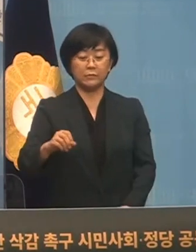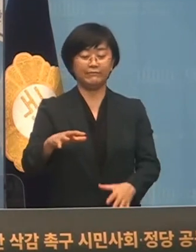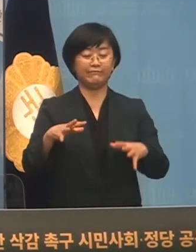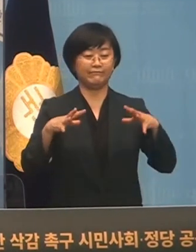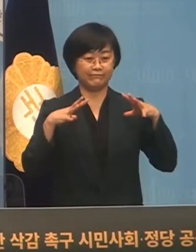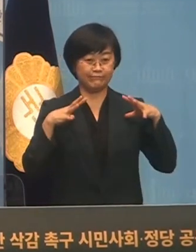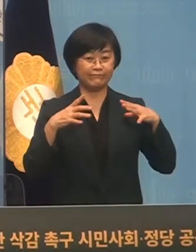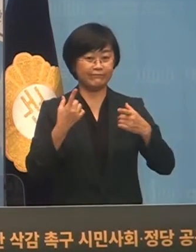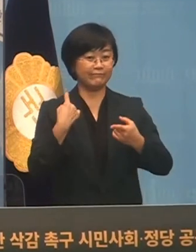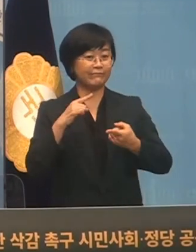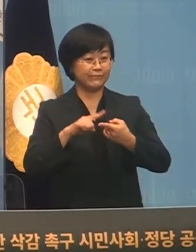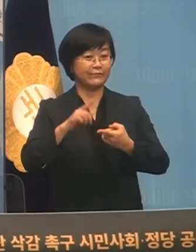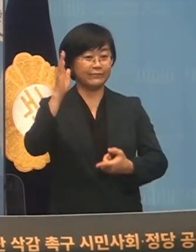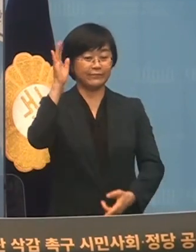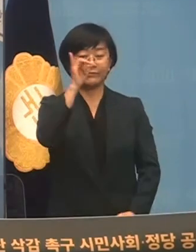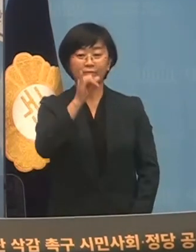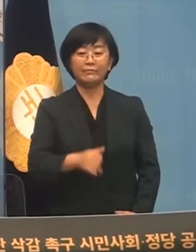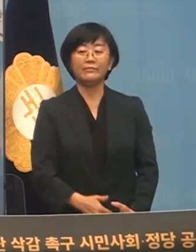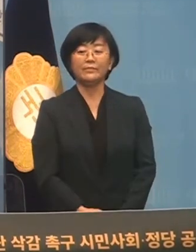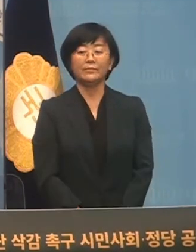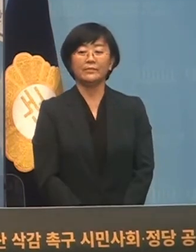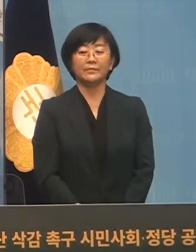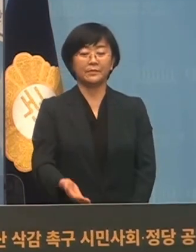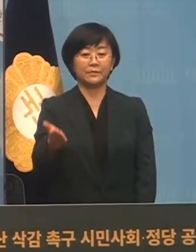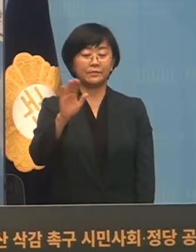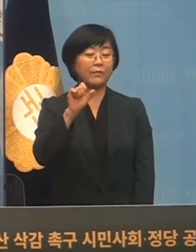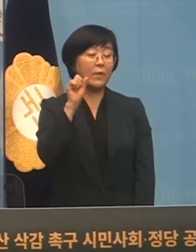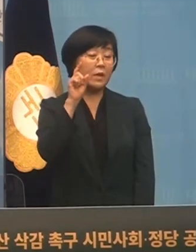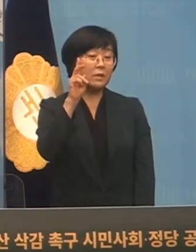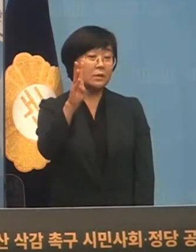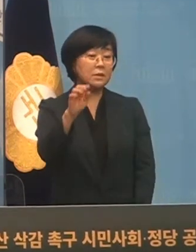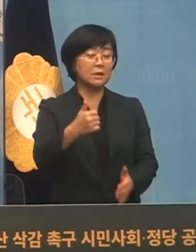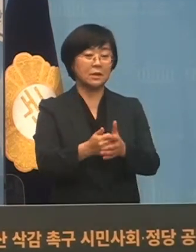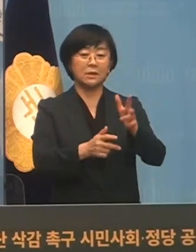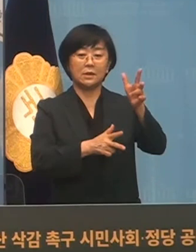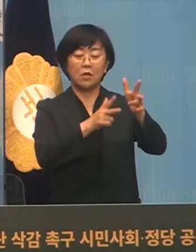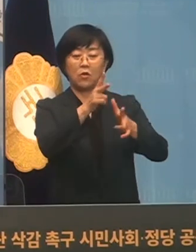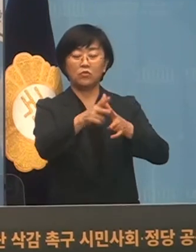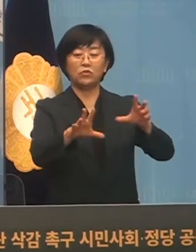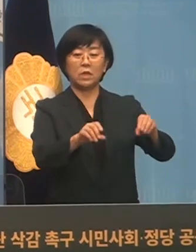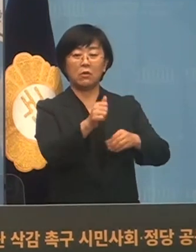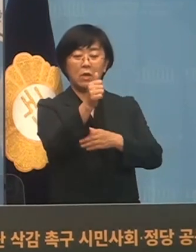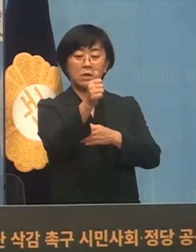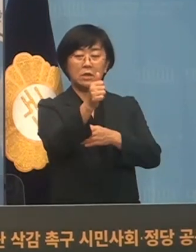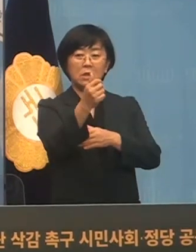이야기를 했습니다. 그런데 그 며칠 뒤 산업부 장관이